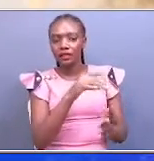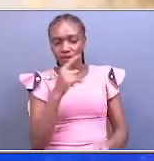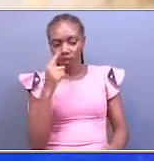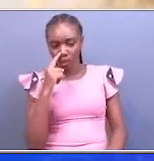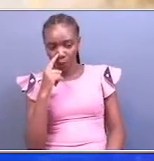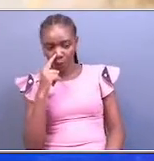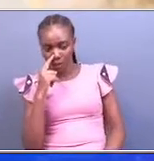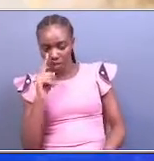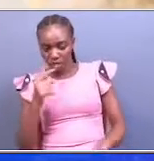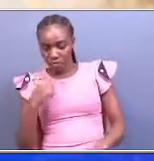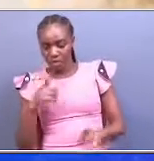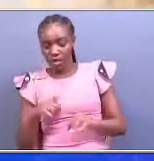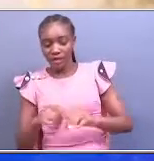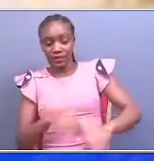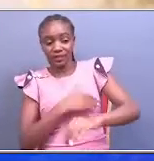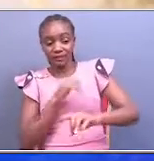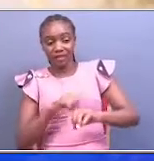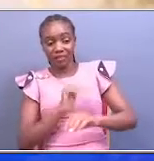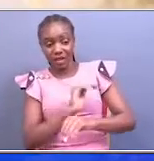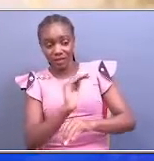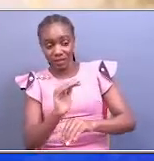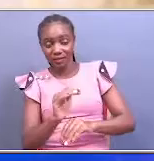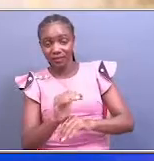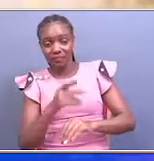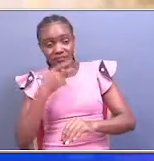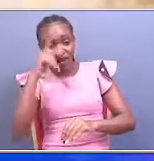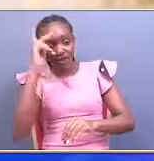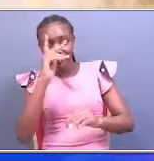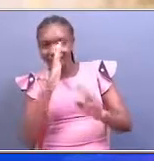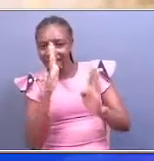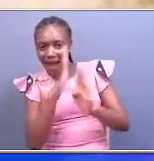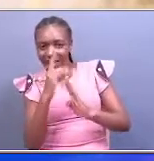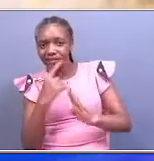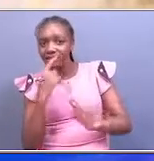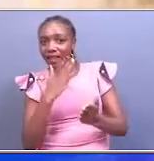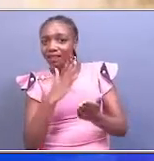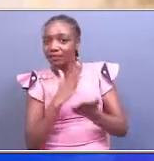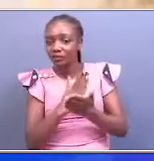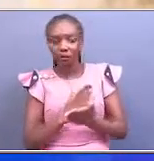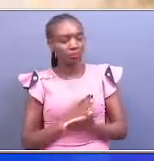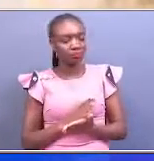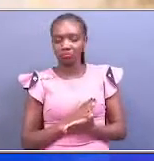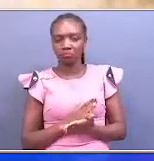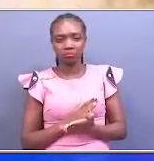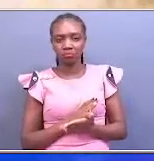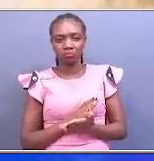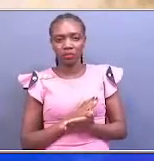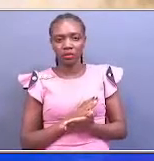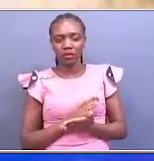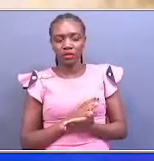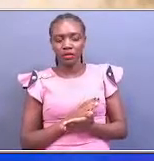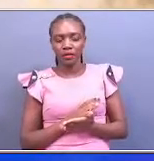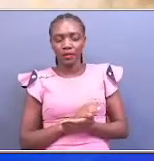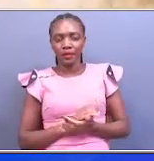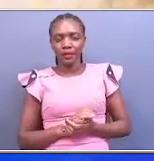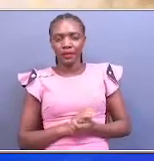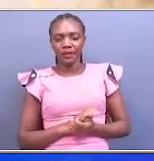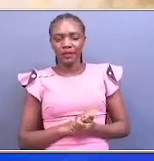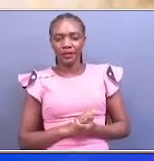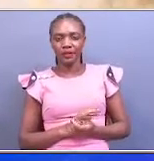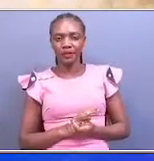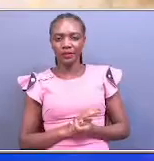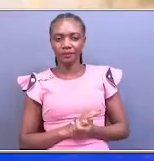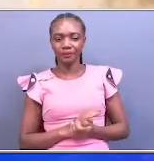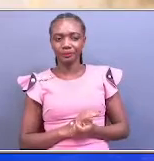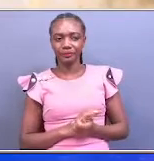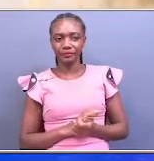kuulizia, inakuwa ni ngumu sana. Juu wazazi wanaficha, jamii inaficha, unakuta yule mtu ambaye alitenda lile jambo